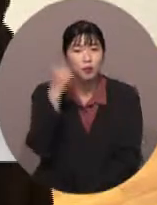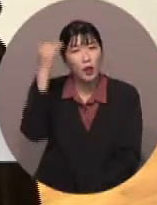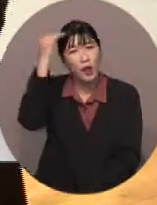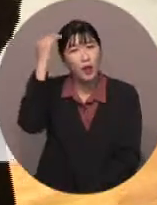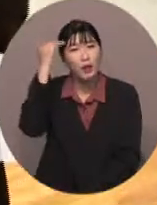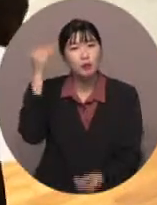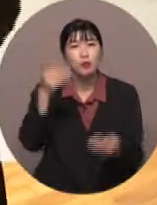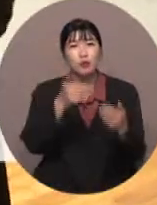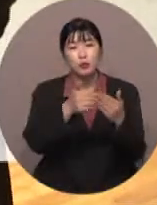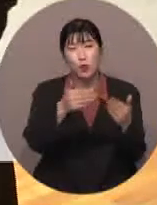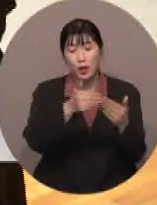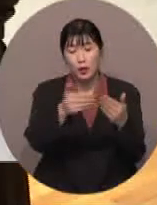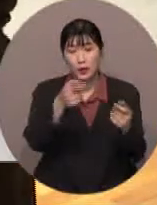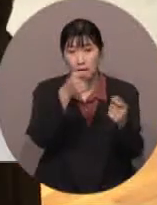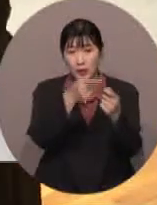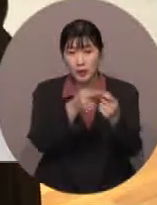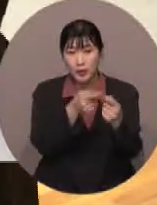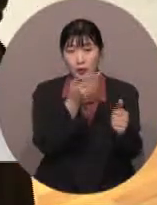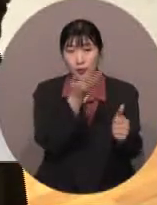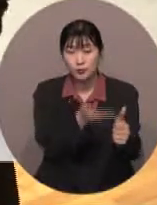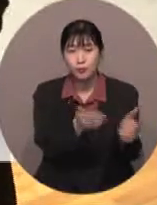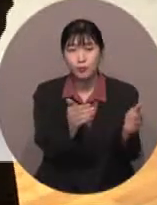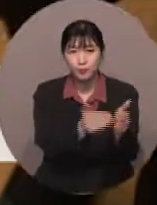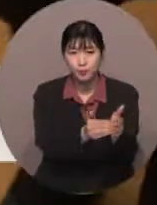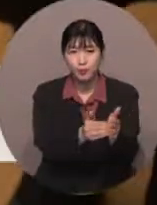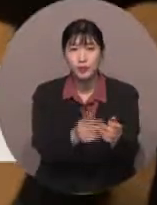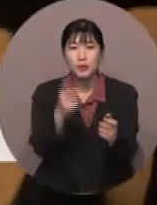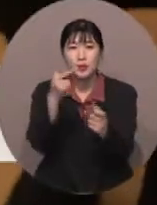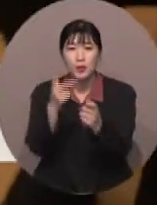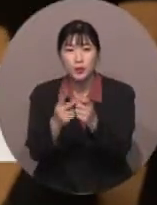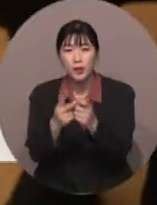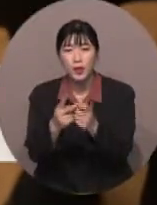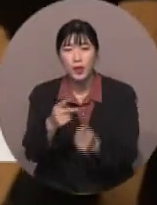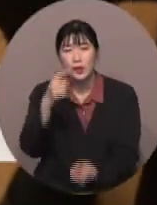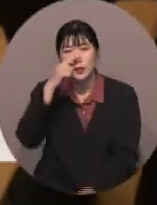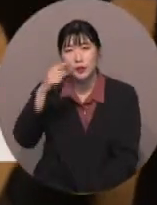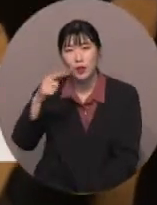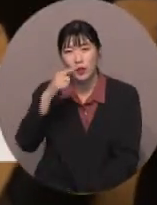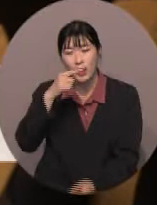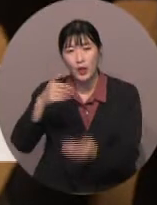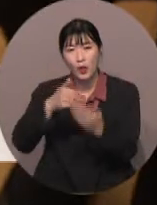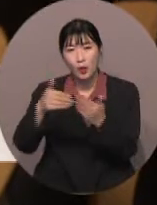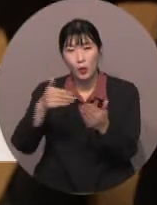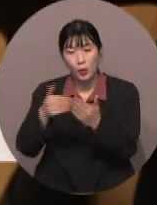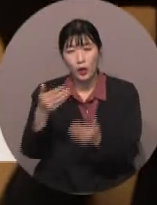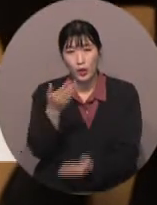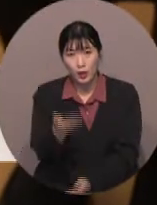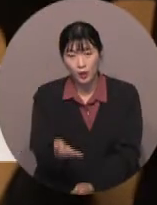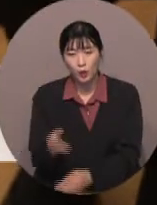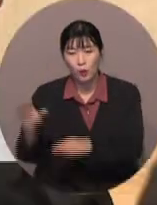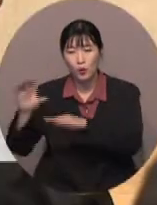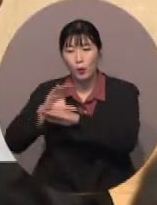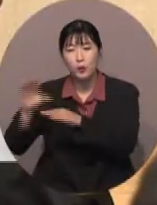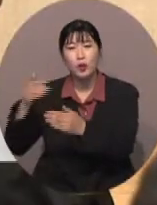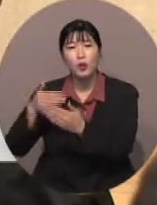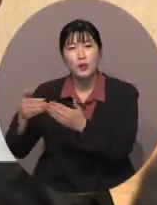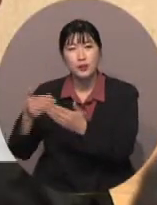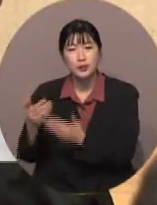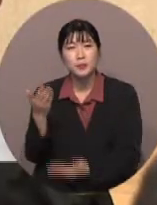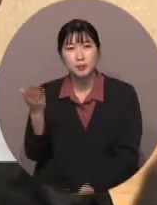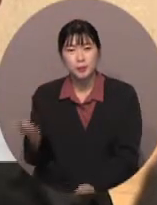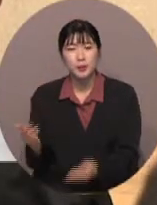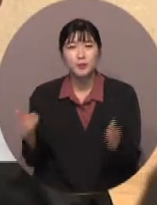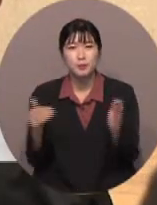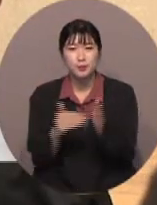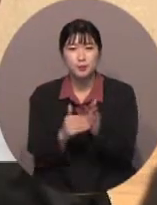한국화부문 서지희 작가의 사색의 공간이 수상했으며 최우수상은 서양화부문 기무남 작가 미디어 아트